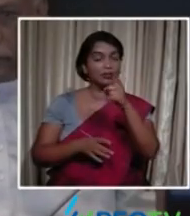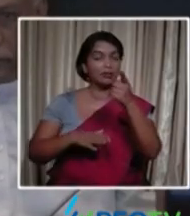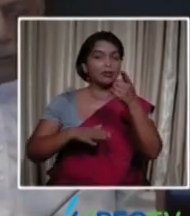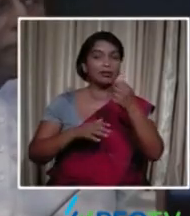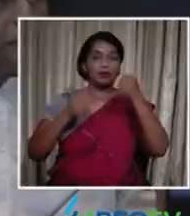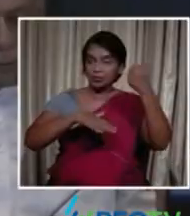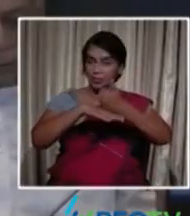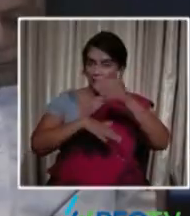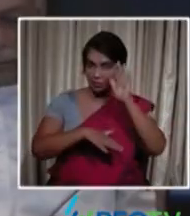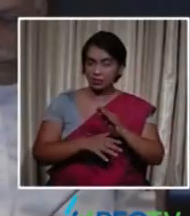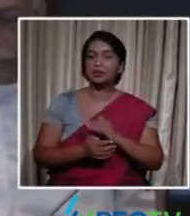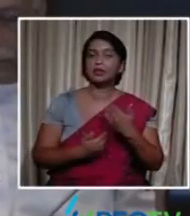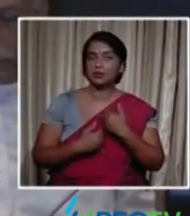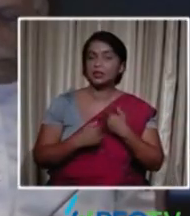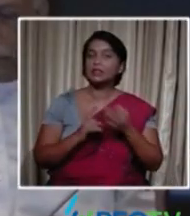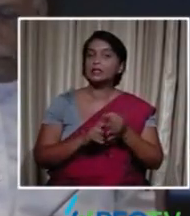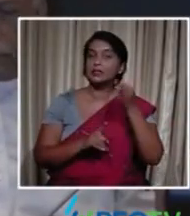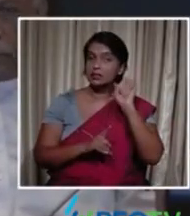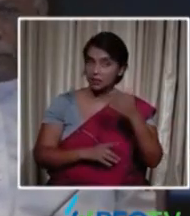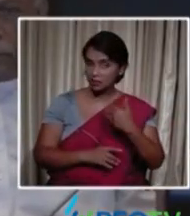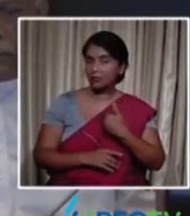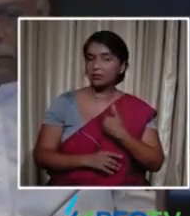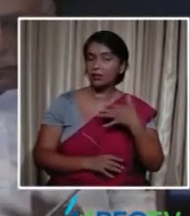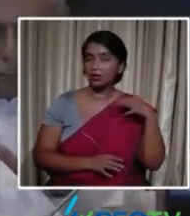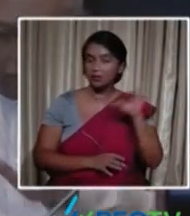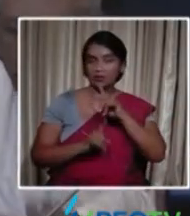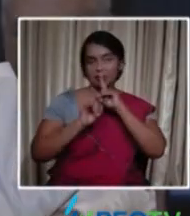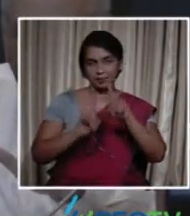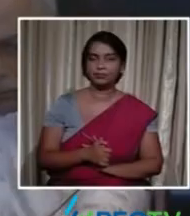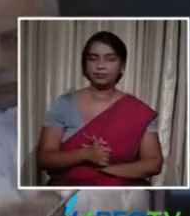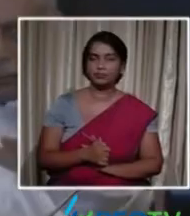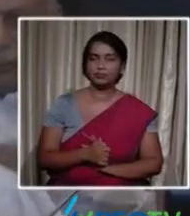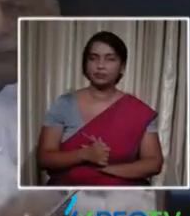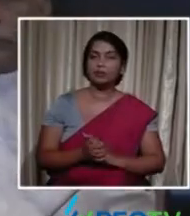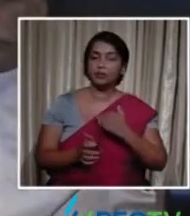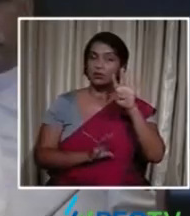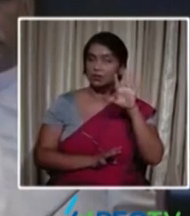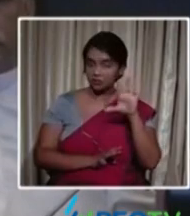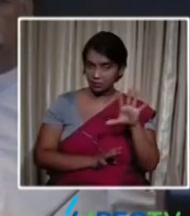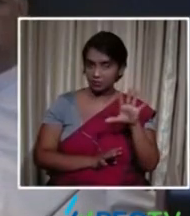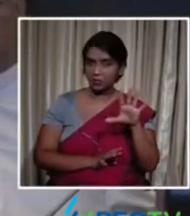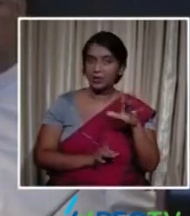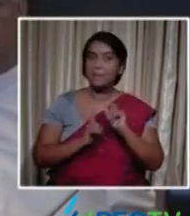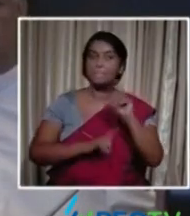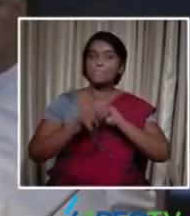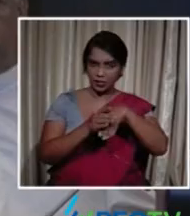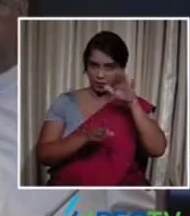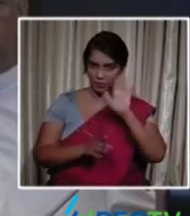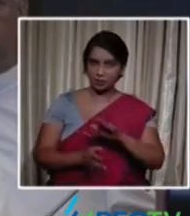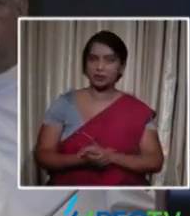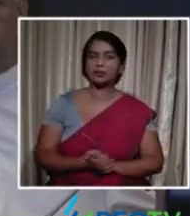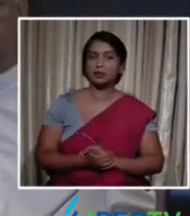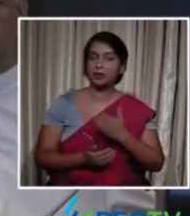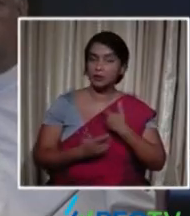මුල් පුටුවේ ඉඳගෙන මම ජනාධිපති බවට පත්ුනේ එක ප්‍රකාශ කිරීම. අවුරුදු 45ක් මේ පාර්ලිමේන්තුවේ ගත කරලා තියෙනවා.